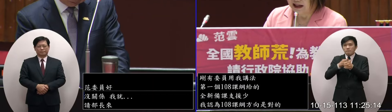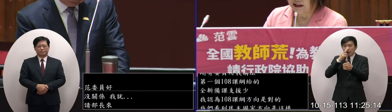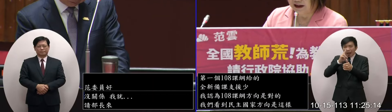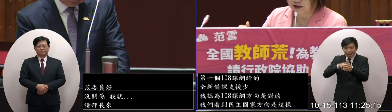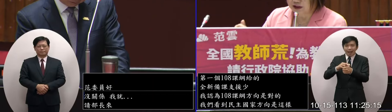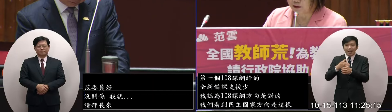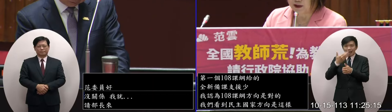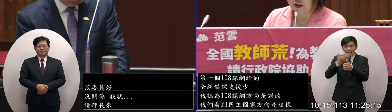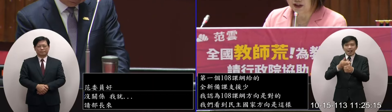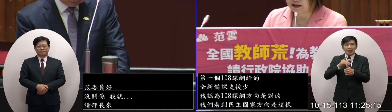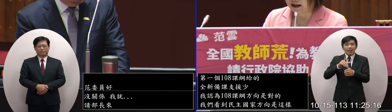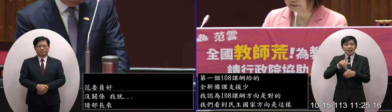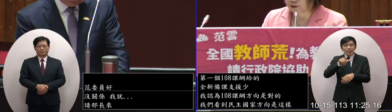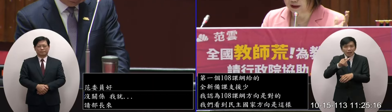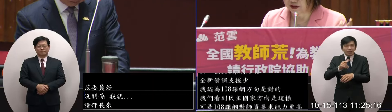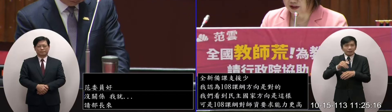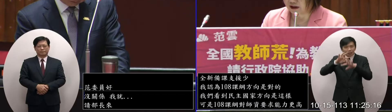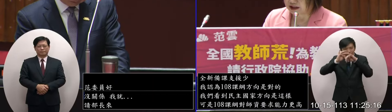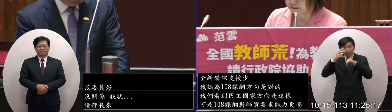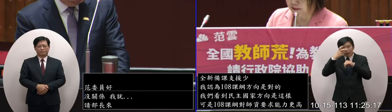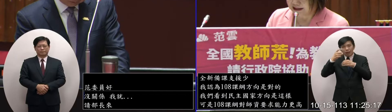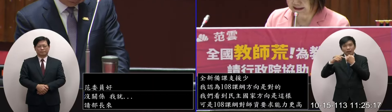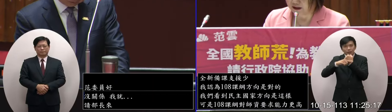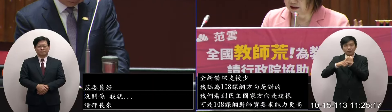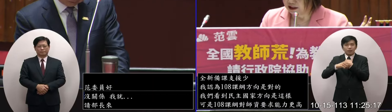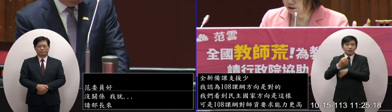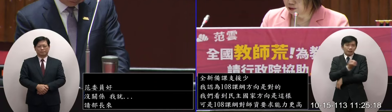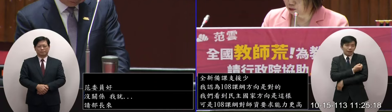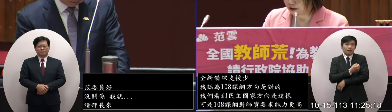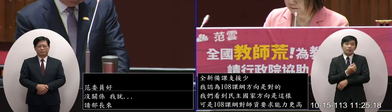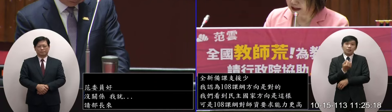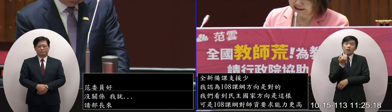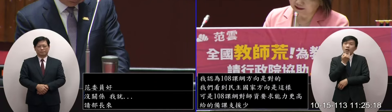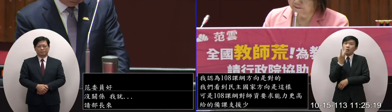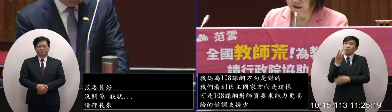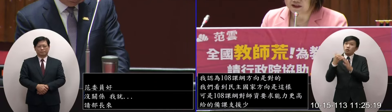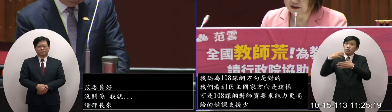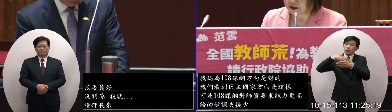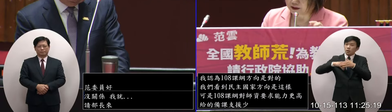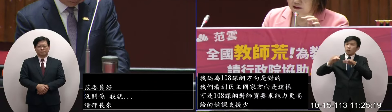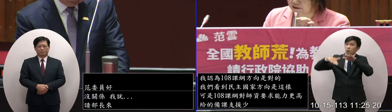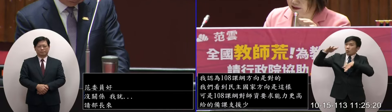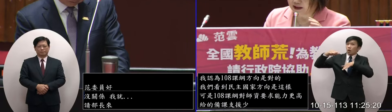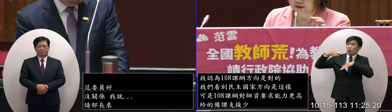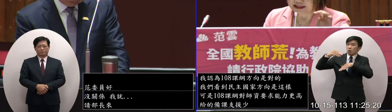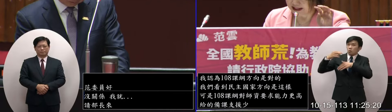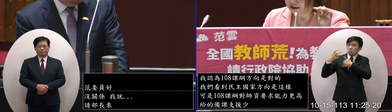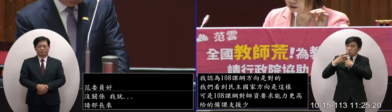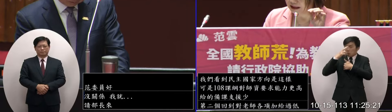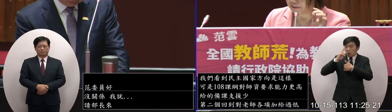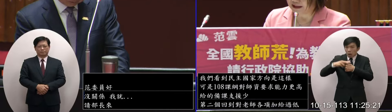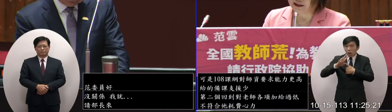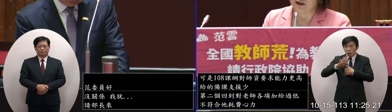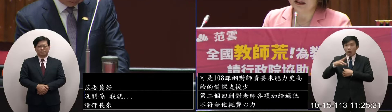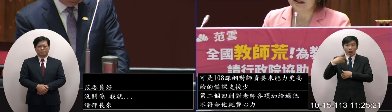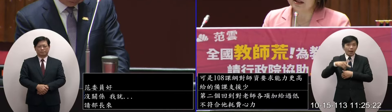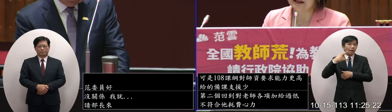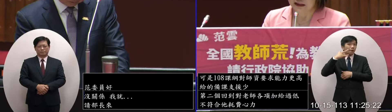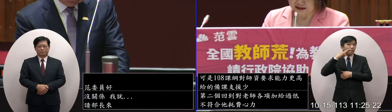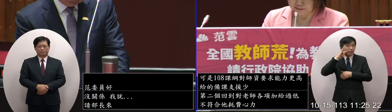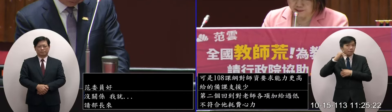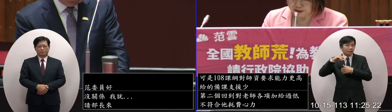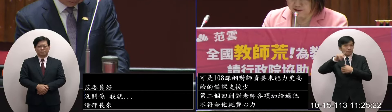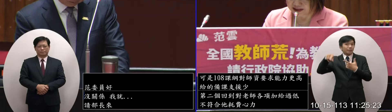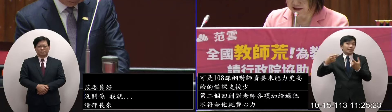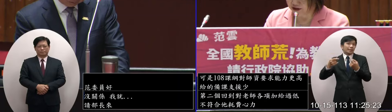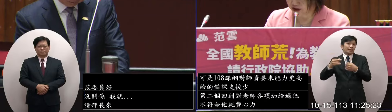哦，那还有校园职场，不管是校长霸凌哦，就主管霸凌哦，甚至有老师认为家长都在霸凌哦，那是一